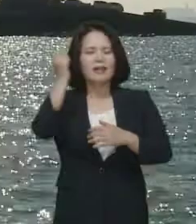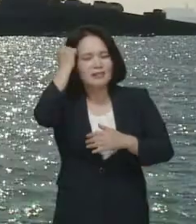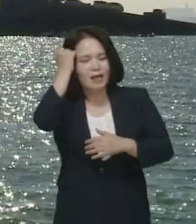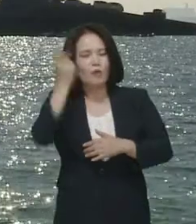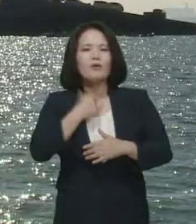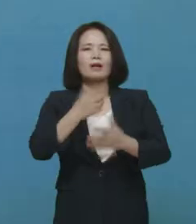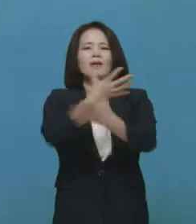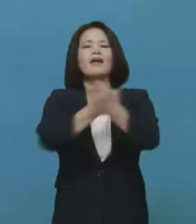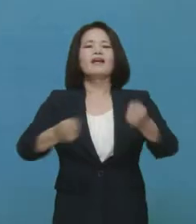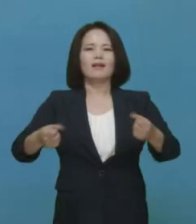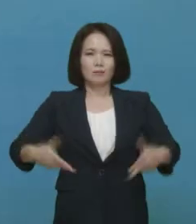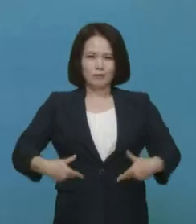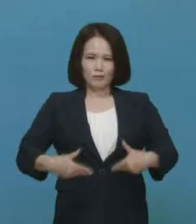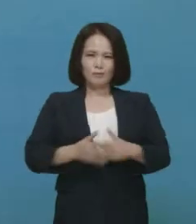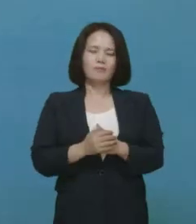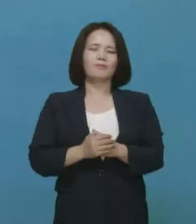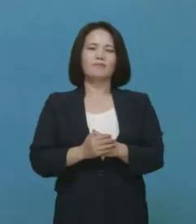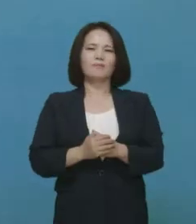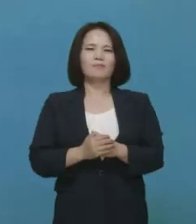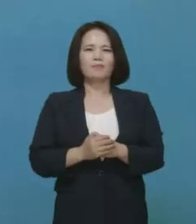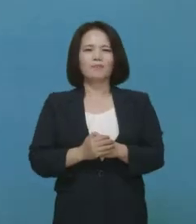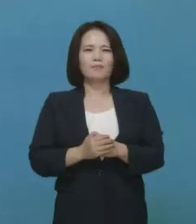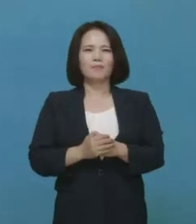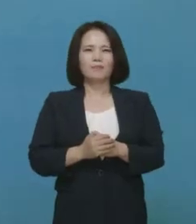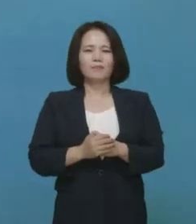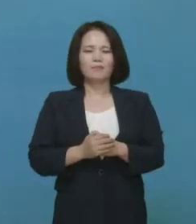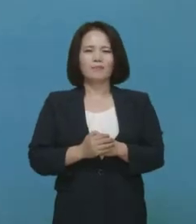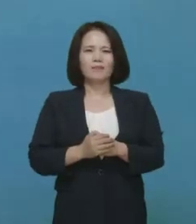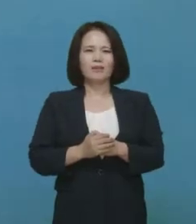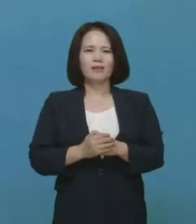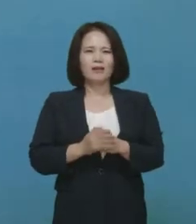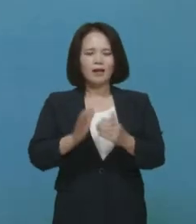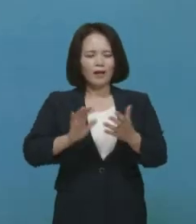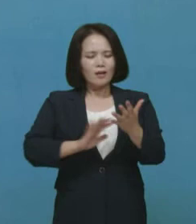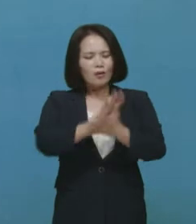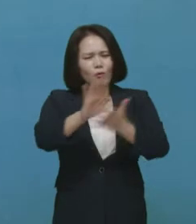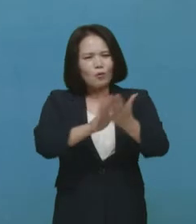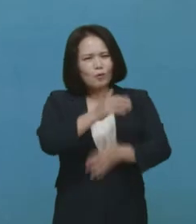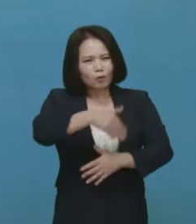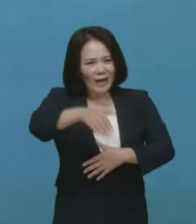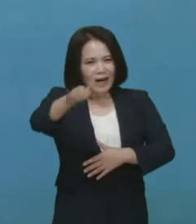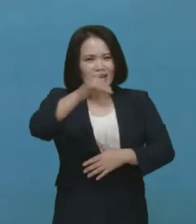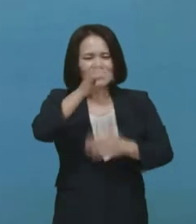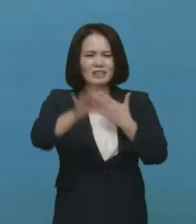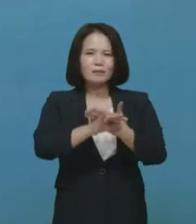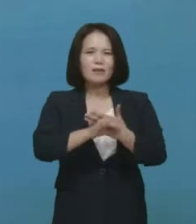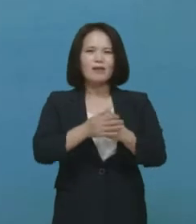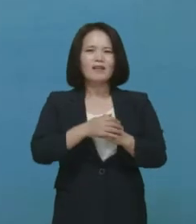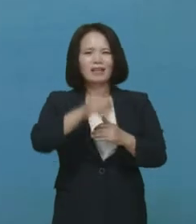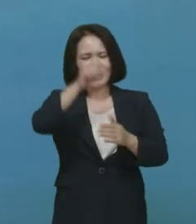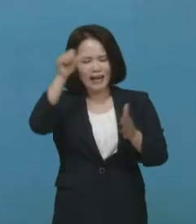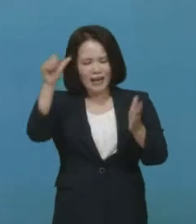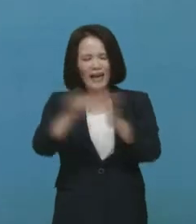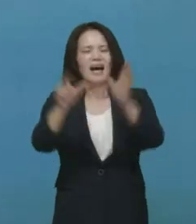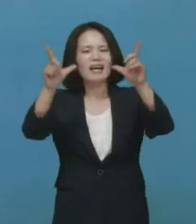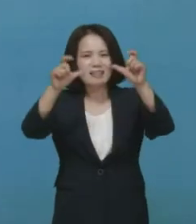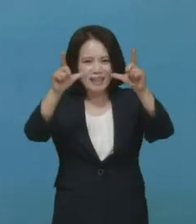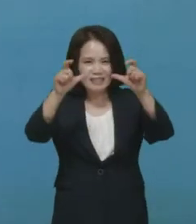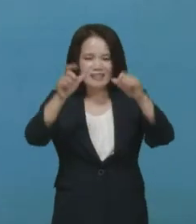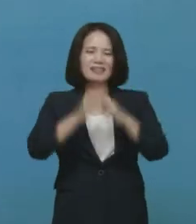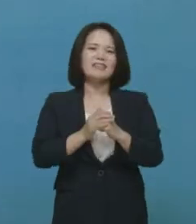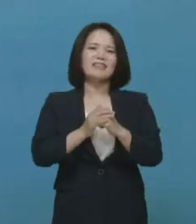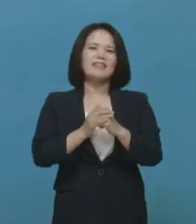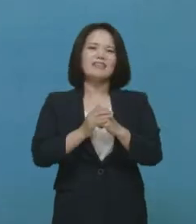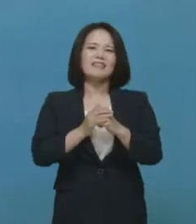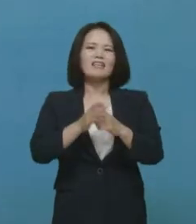합니다 어 그런데 이렇게 나들이 한 번 요즘에 떠나며 는 인생 상 것 찐 인생 사실